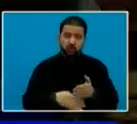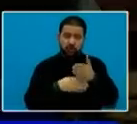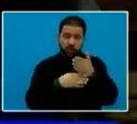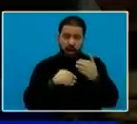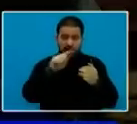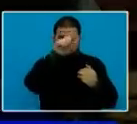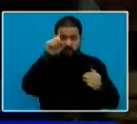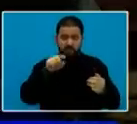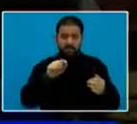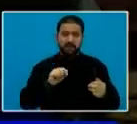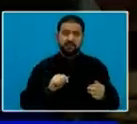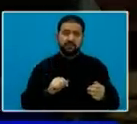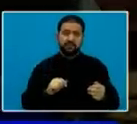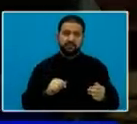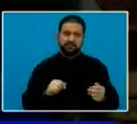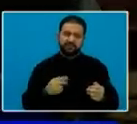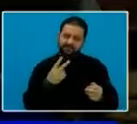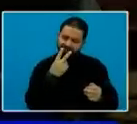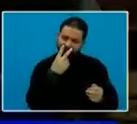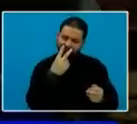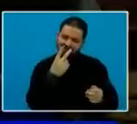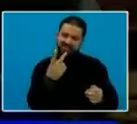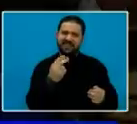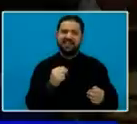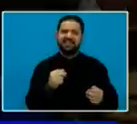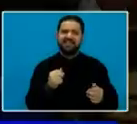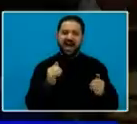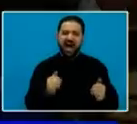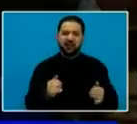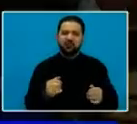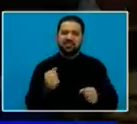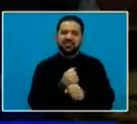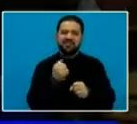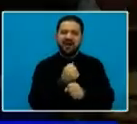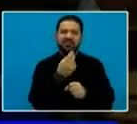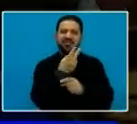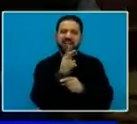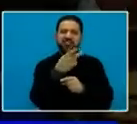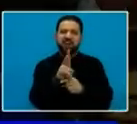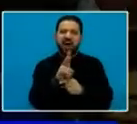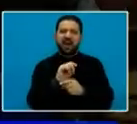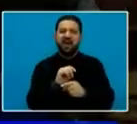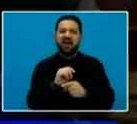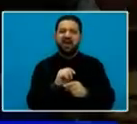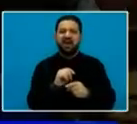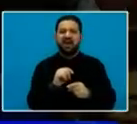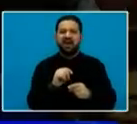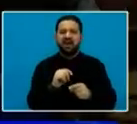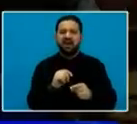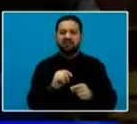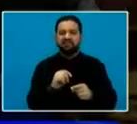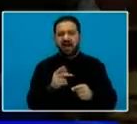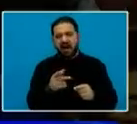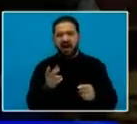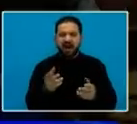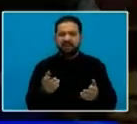greu cu putință. În momentul când comitem greșeala, hai, treacă, meargă. În momentul în care o